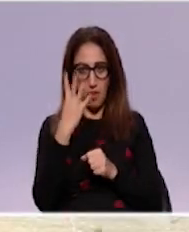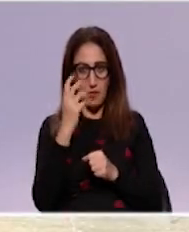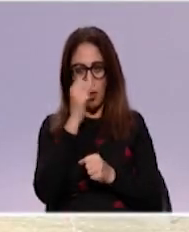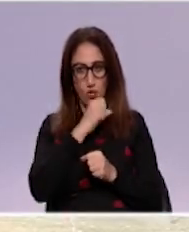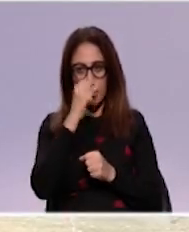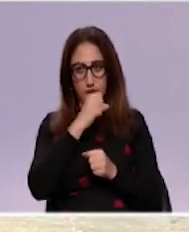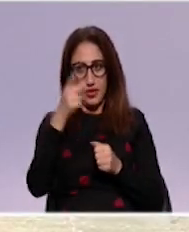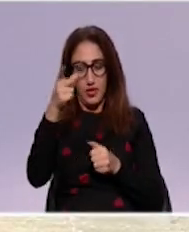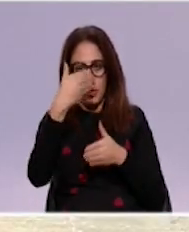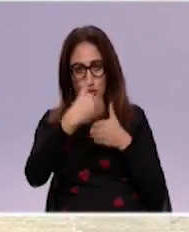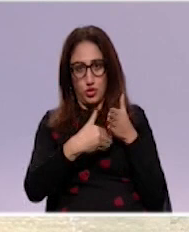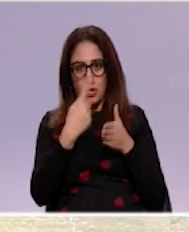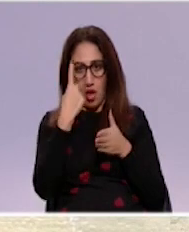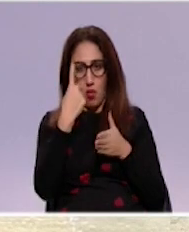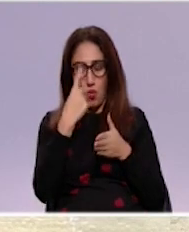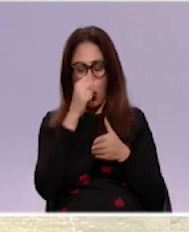الاولاني. عملت له